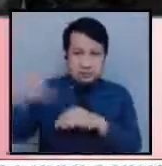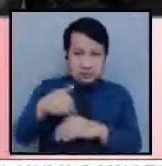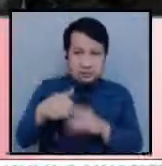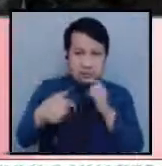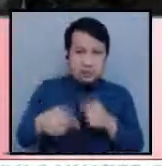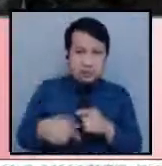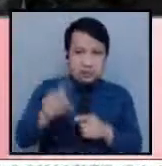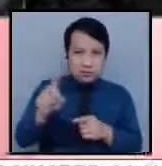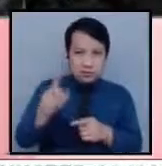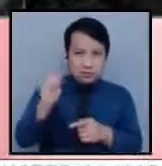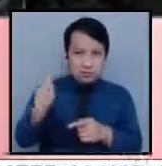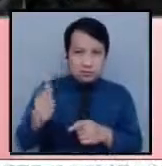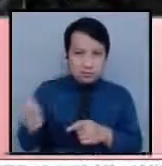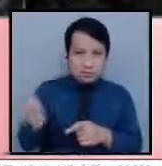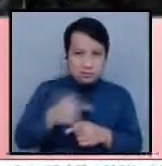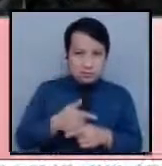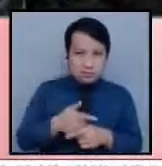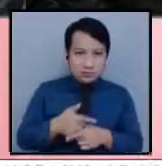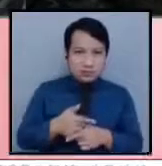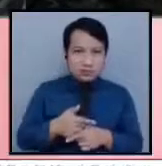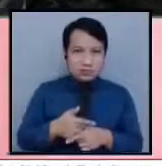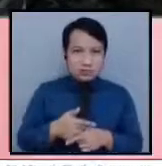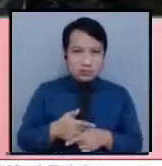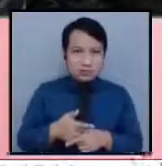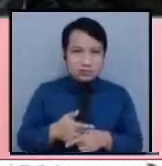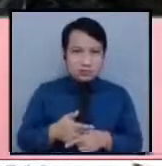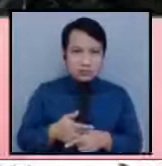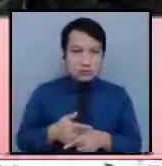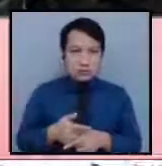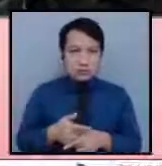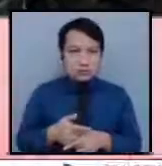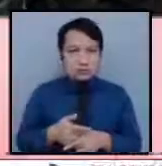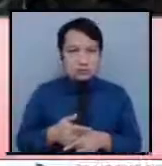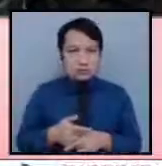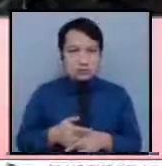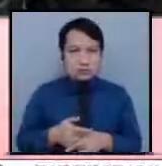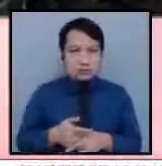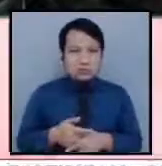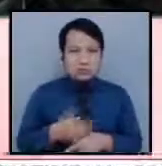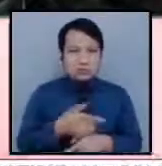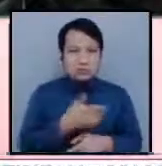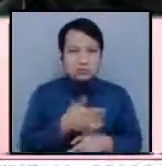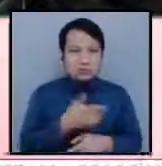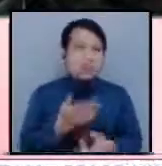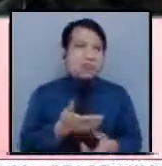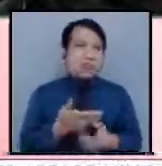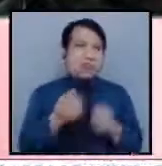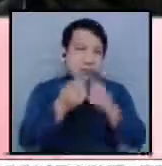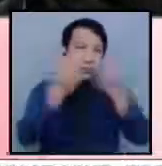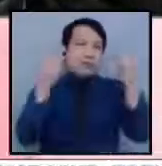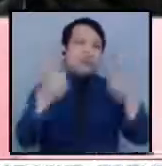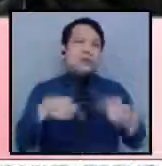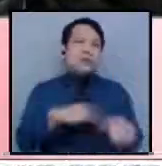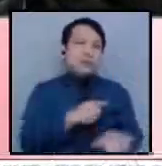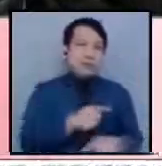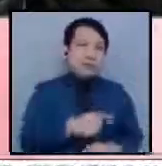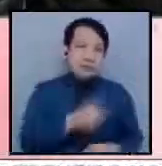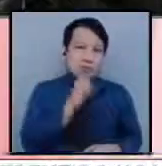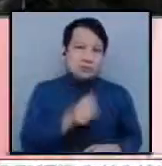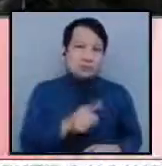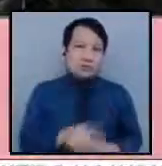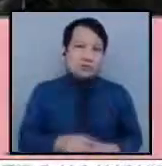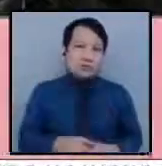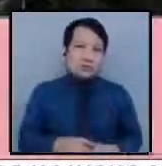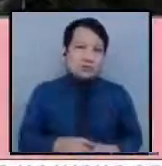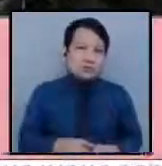Boys, you have a reward award then. Nashock na lang po kami bigla. Surprise po talaga. Dati po, nasa backstage